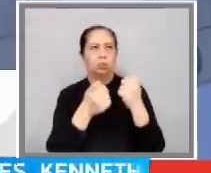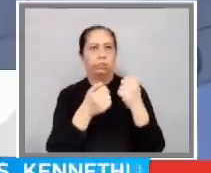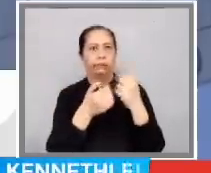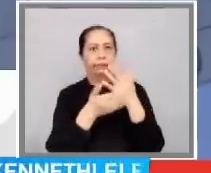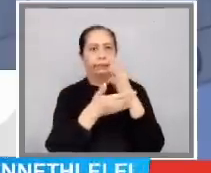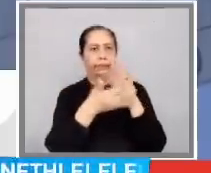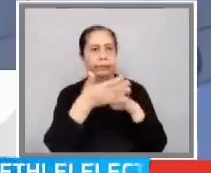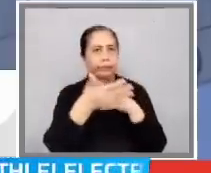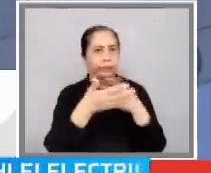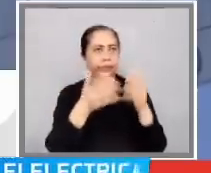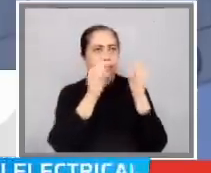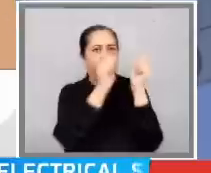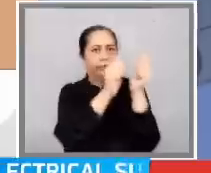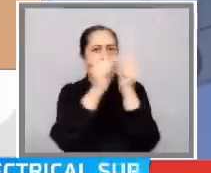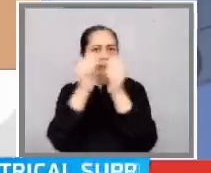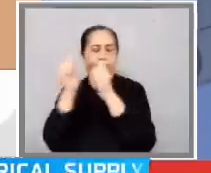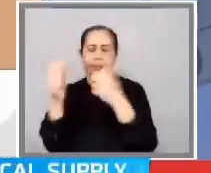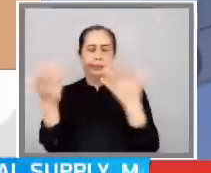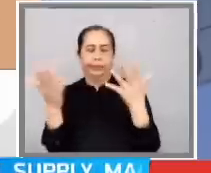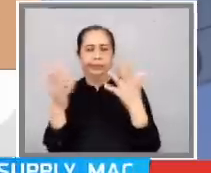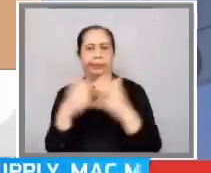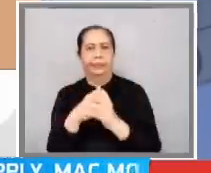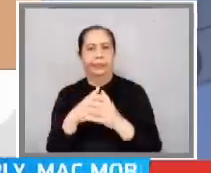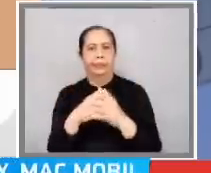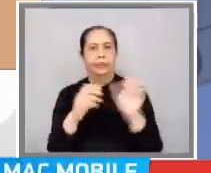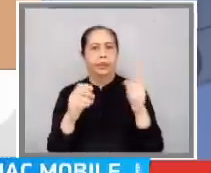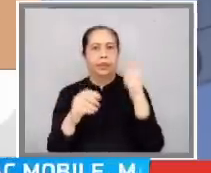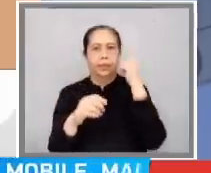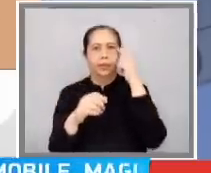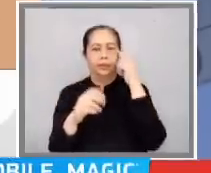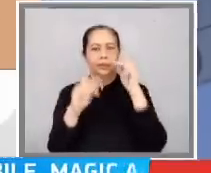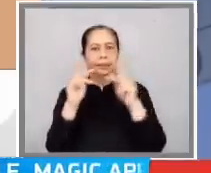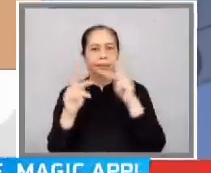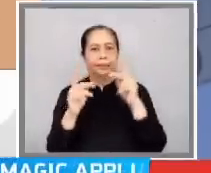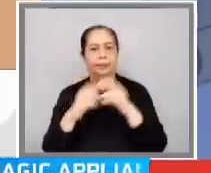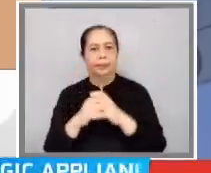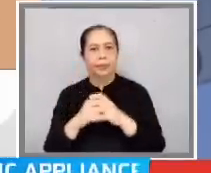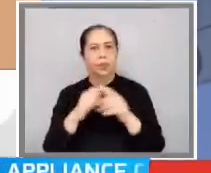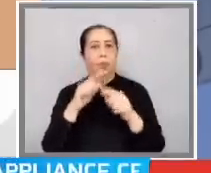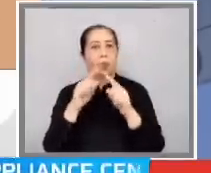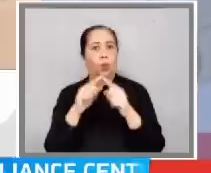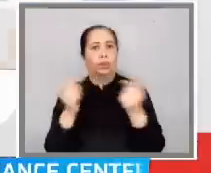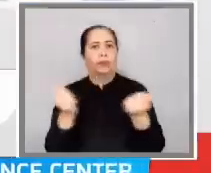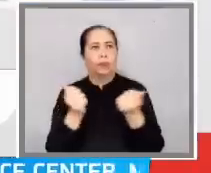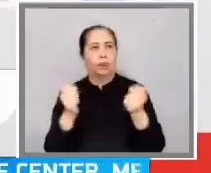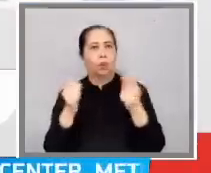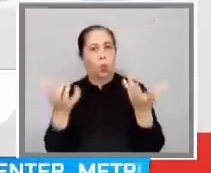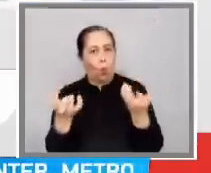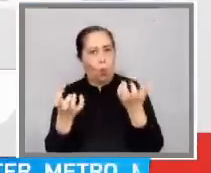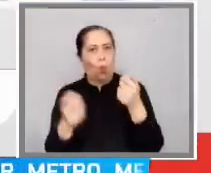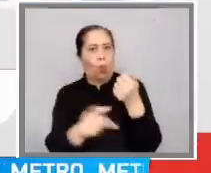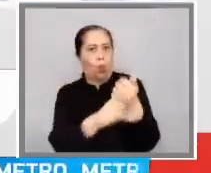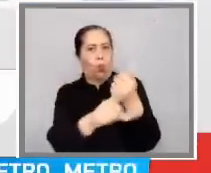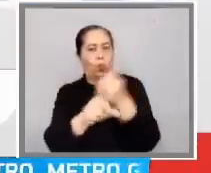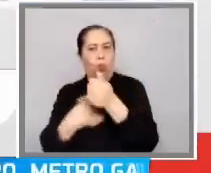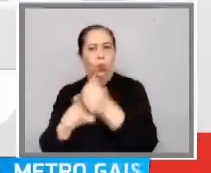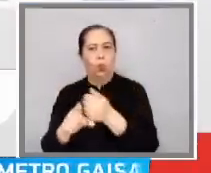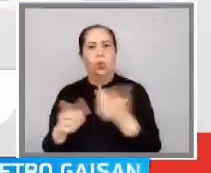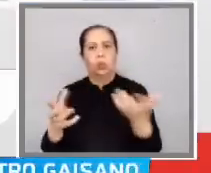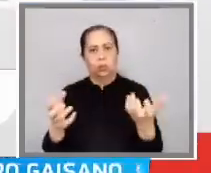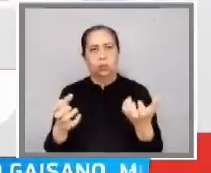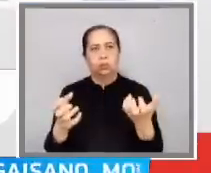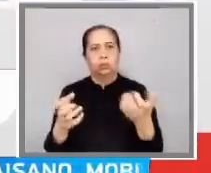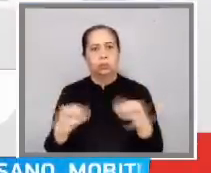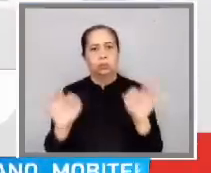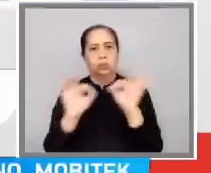na napag-usapan. Kasi po ang iniisip naman ho dyan is kung kailan gusto magparehistro ng ating mga subscribers, as long